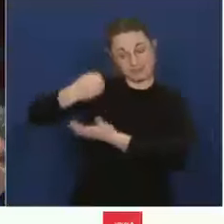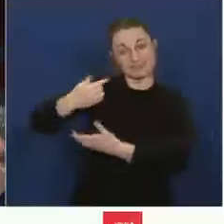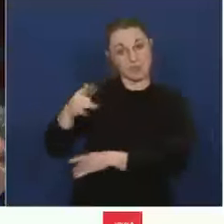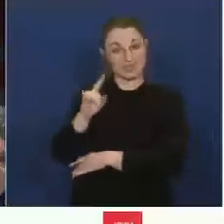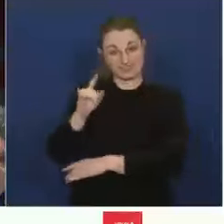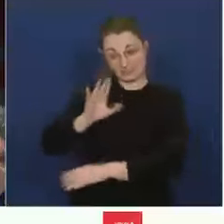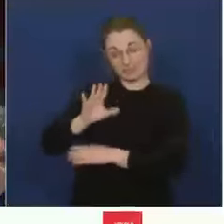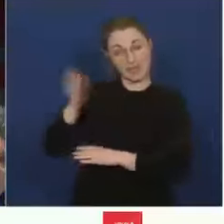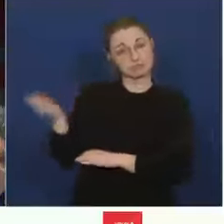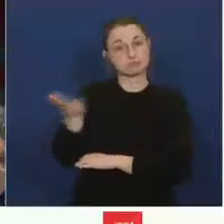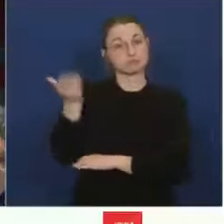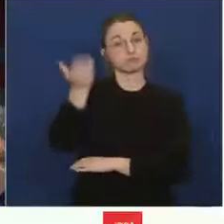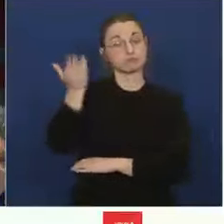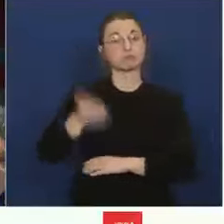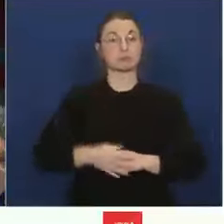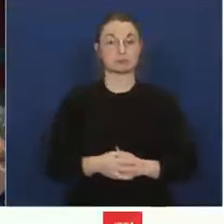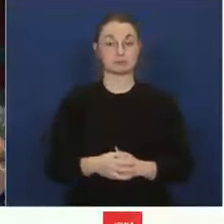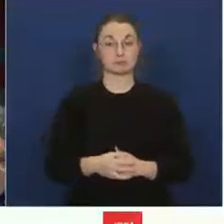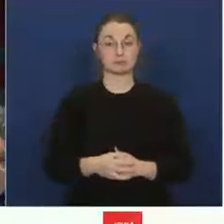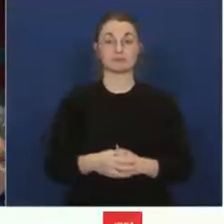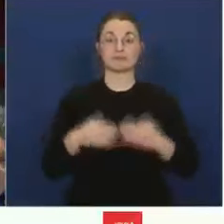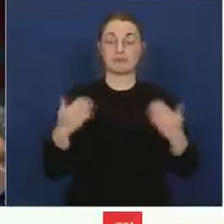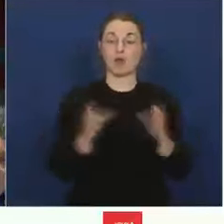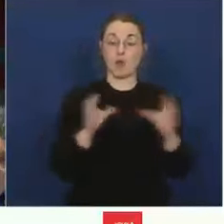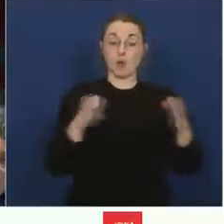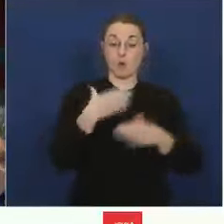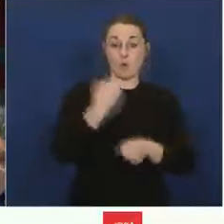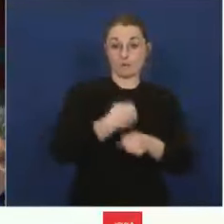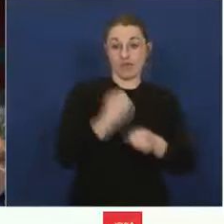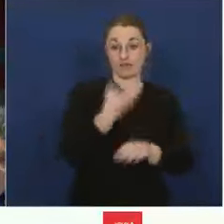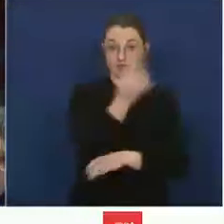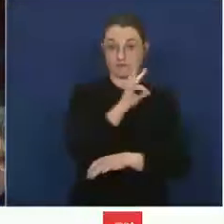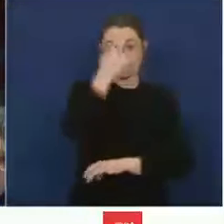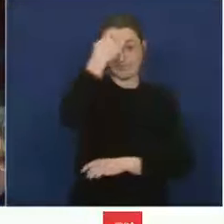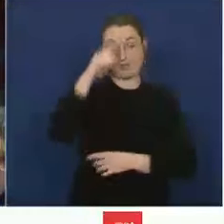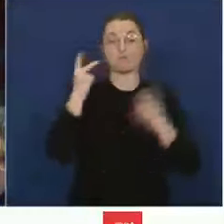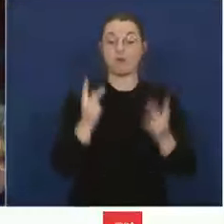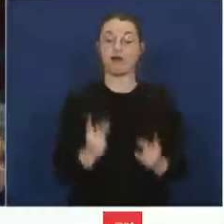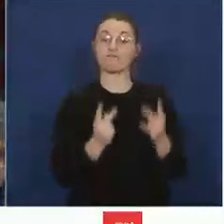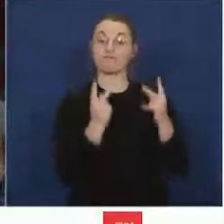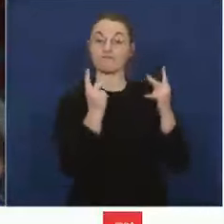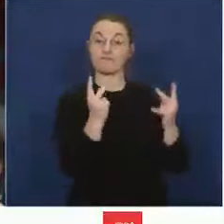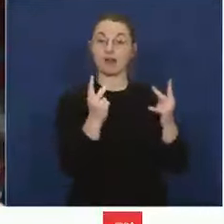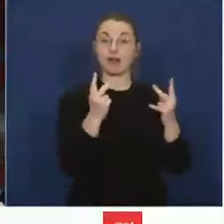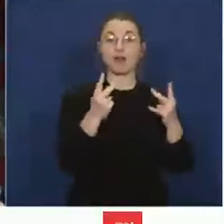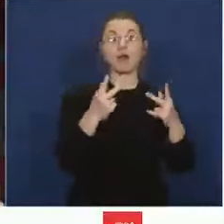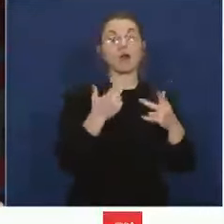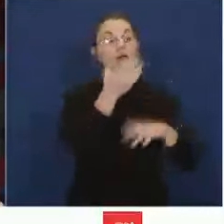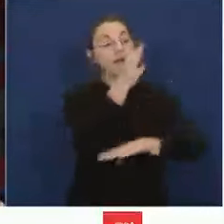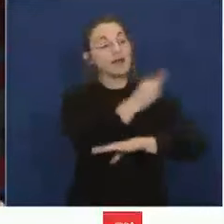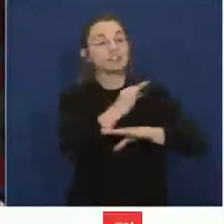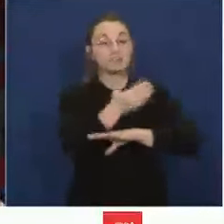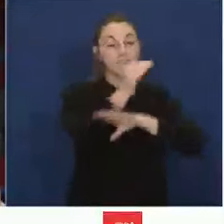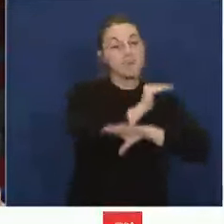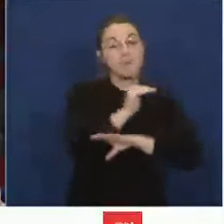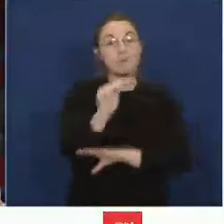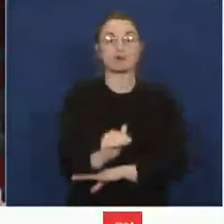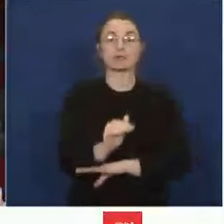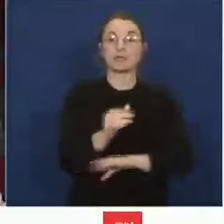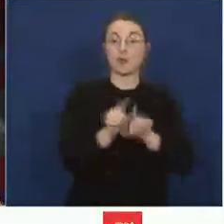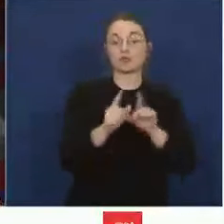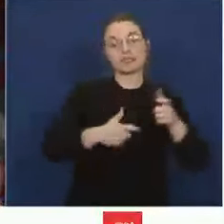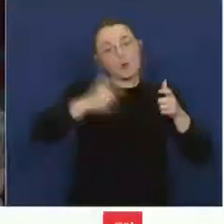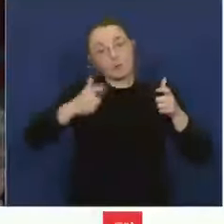Considérant que Docomomo France, groupe de travail français pour la valorisation et la protection de l'architecture, de l'urbanisme et